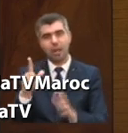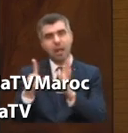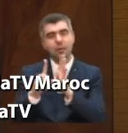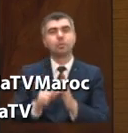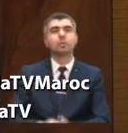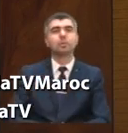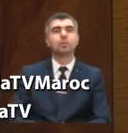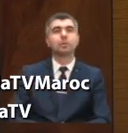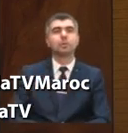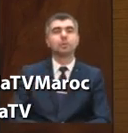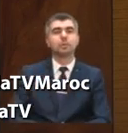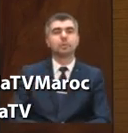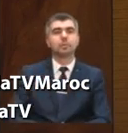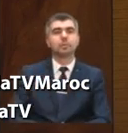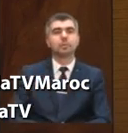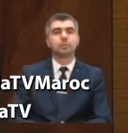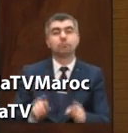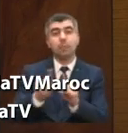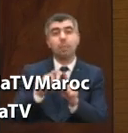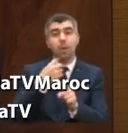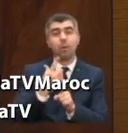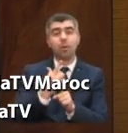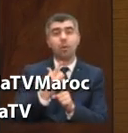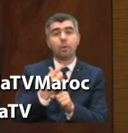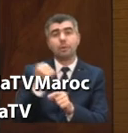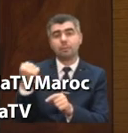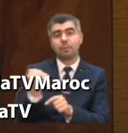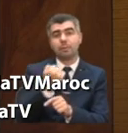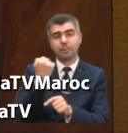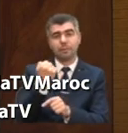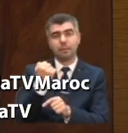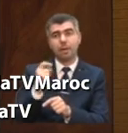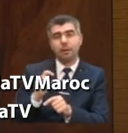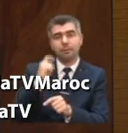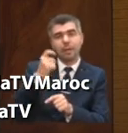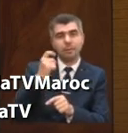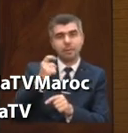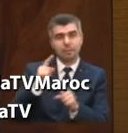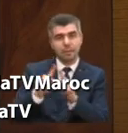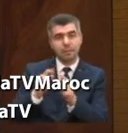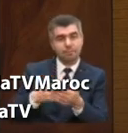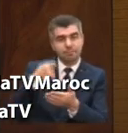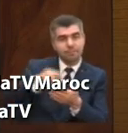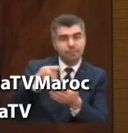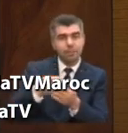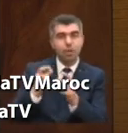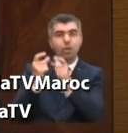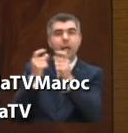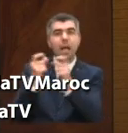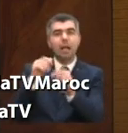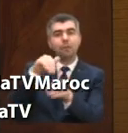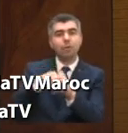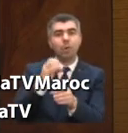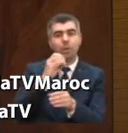بالنسبه لتاخير الاشتراكات ديال بعض المقاول. انا مشيت ذكرت الإجراءات والتدابير المتعلقة